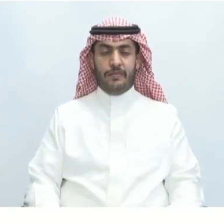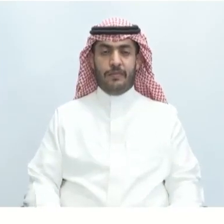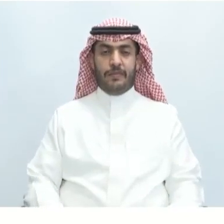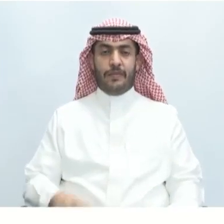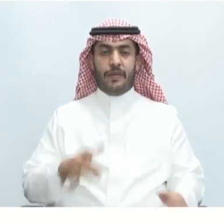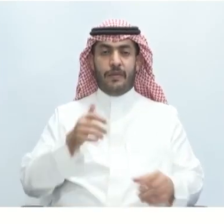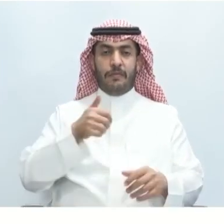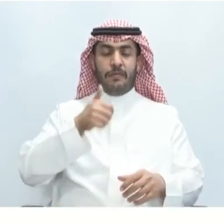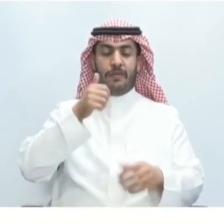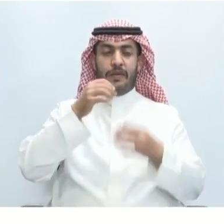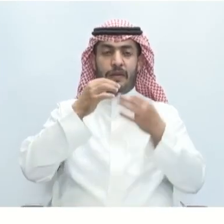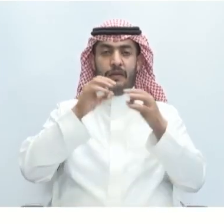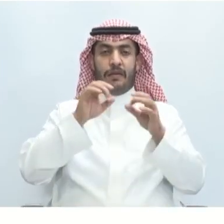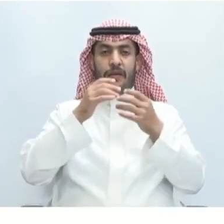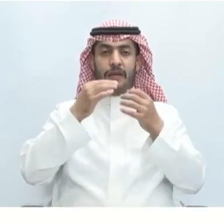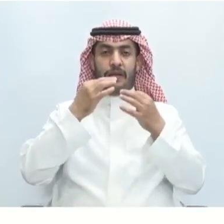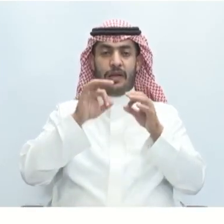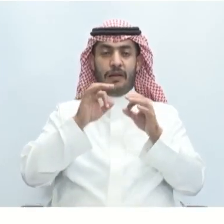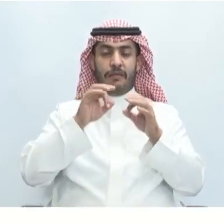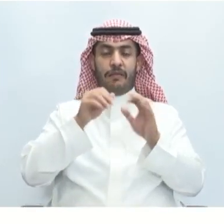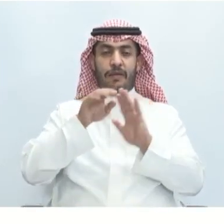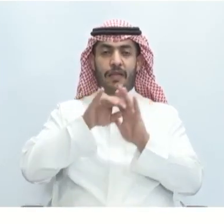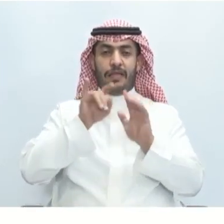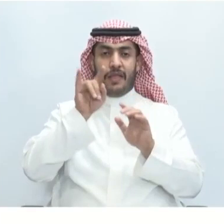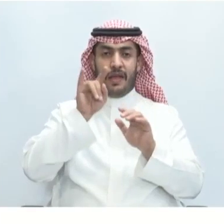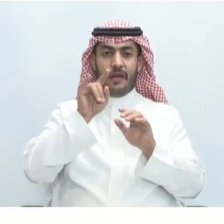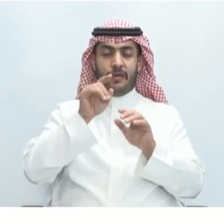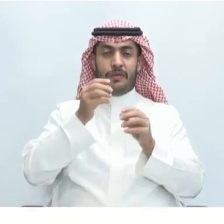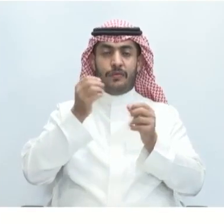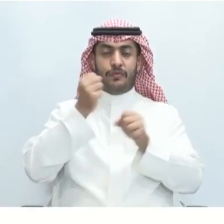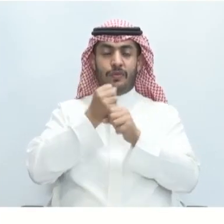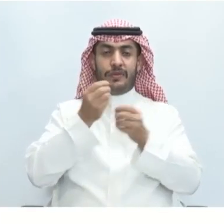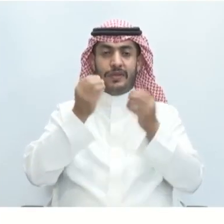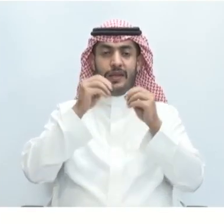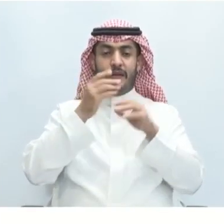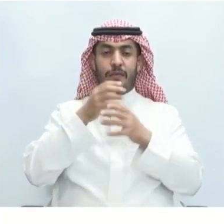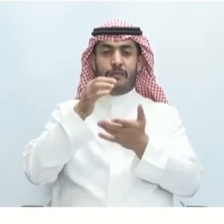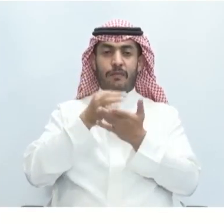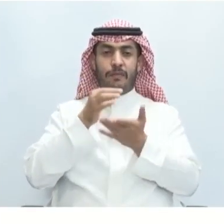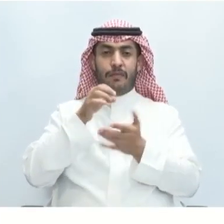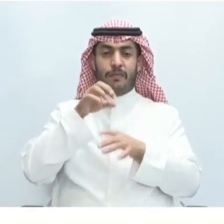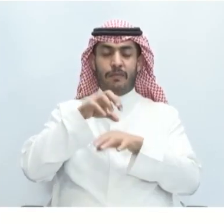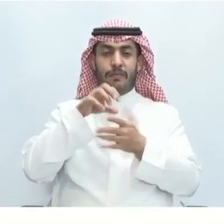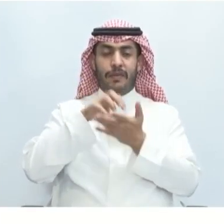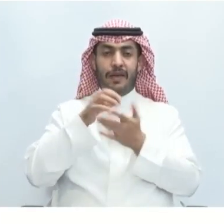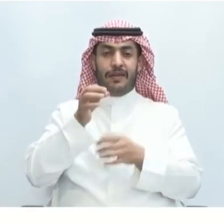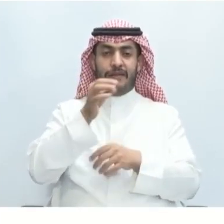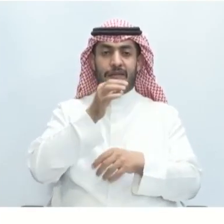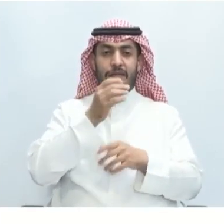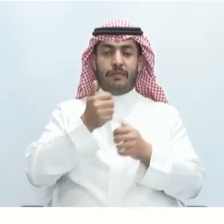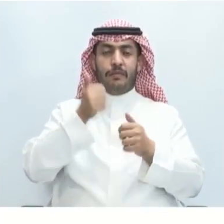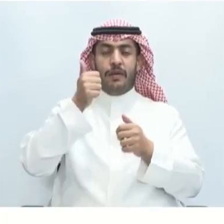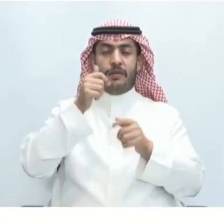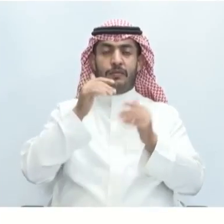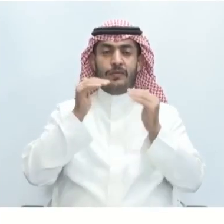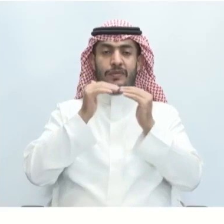القيود بان اجمال القدره استيعابيه للطائرات المرسله الى وجهه ما من حيث عدد الركابي يجب ان يتخطى او يكون